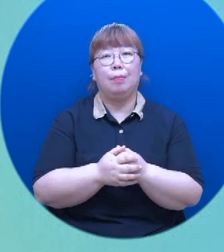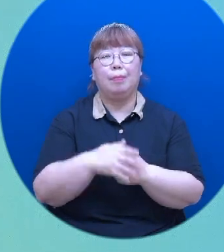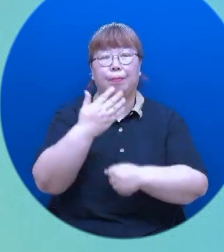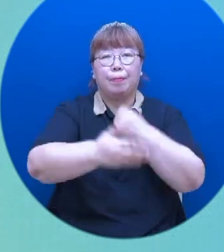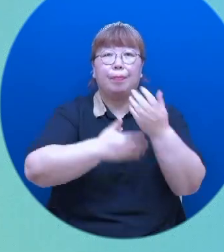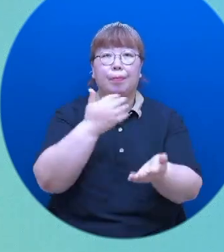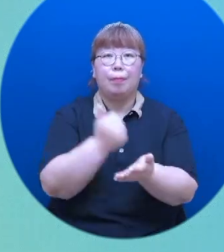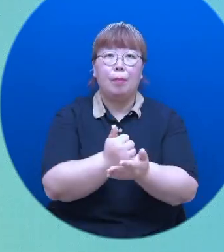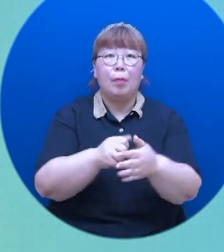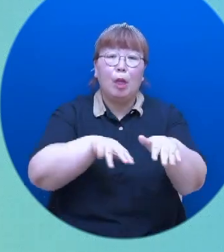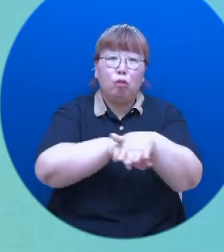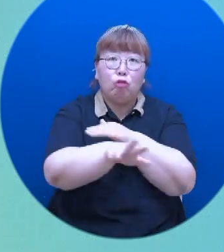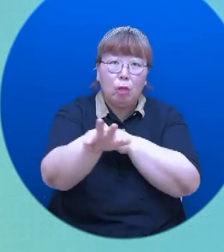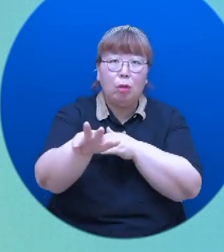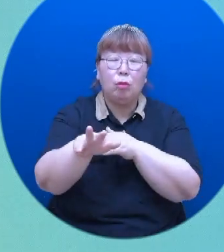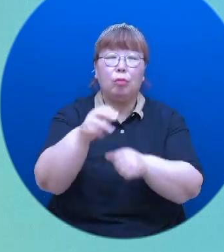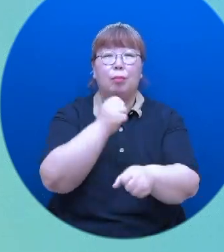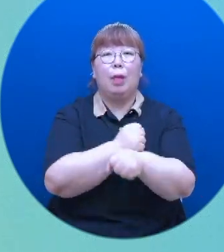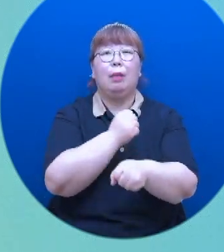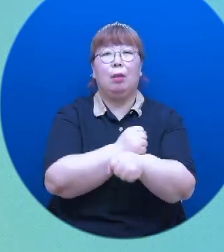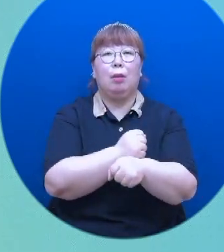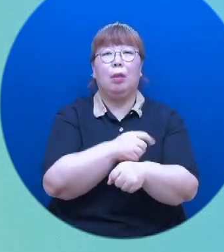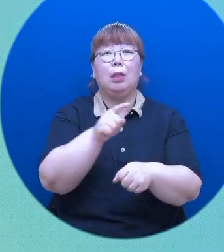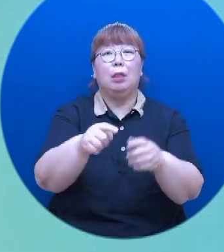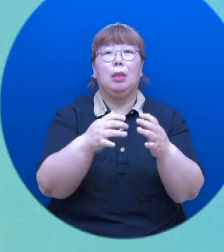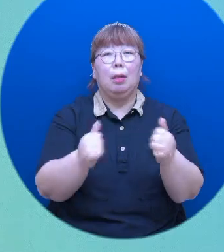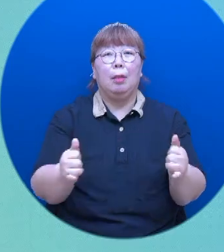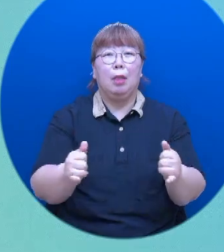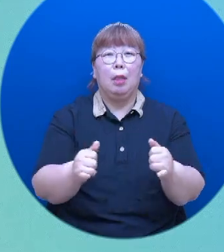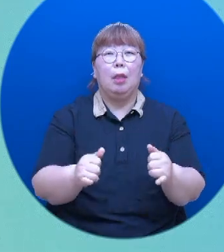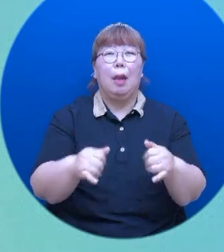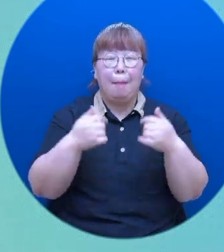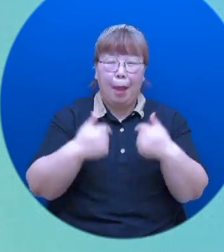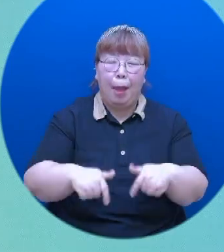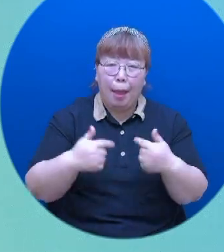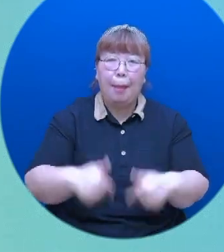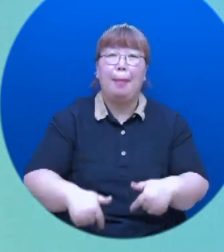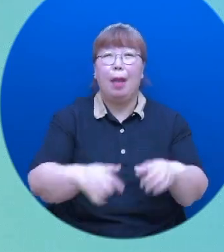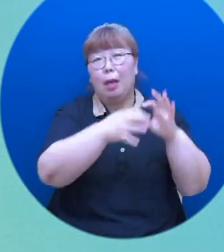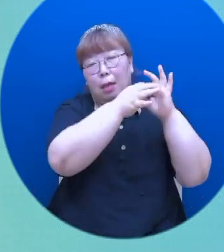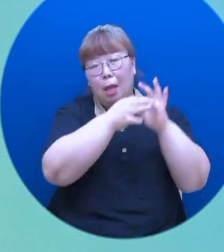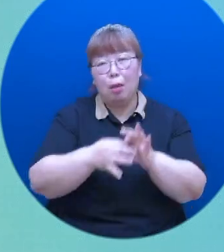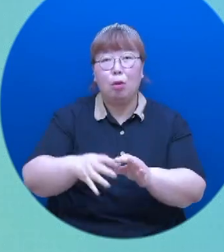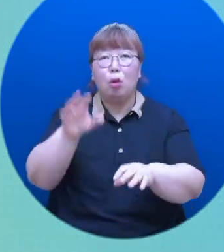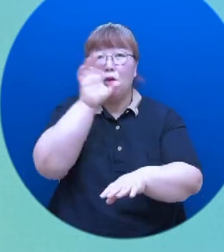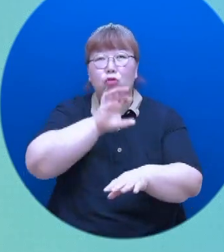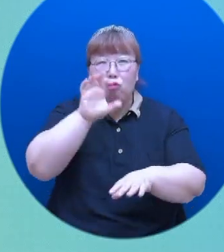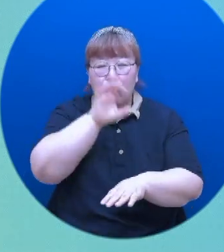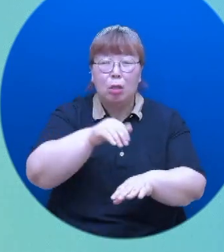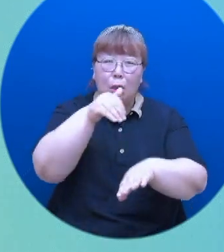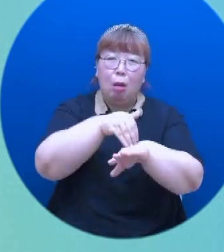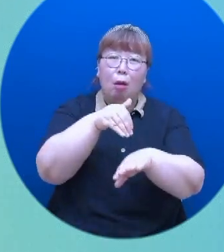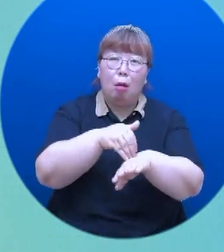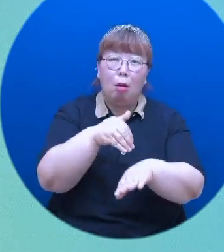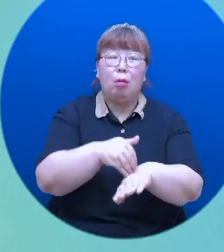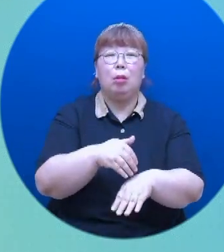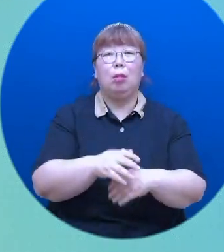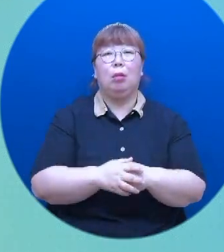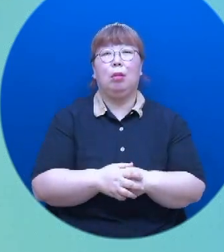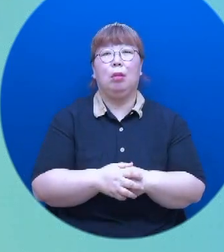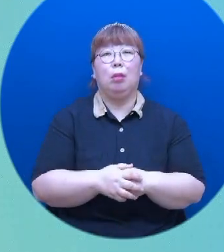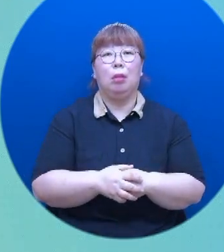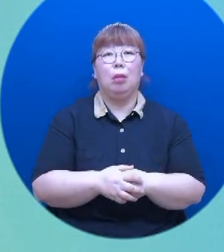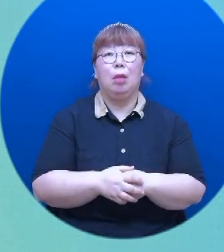하나님께서 출애굽을 시켰던 그들에게 매 순간 끊임없이 훈련하고 또 훈련하잖아요. 그리하여